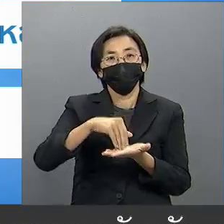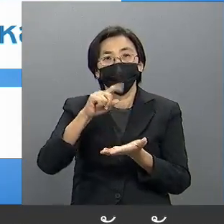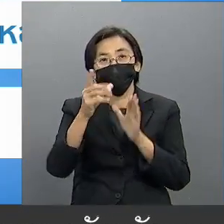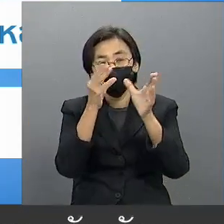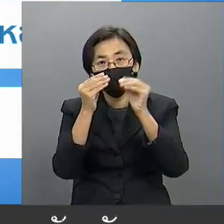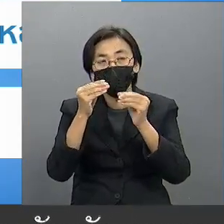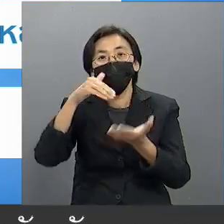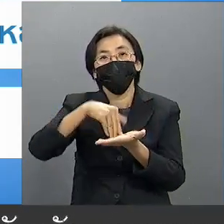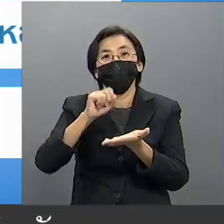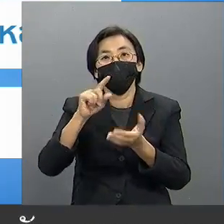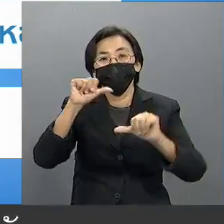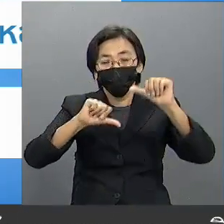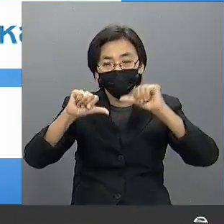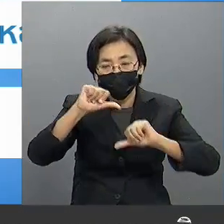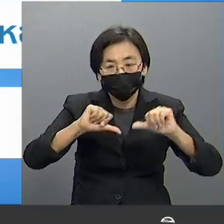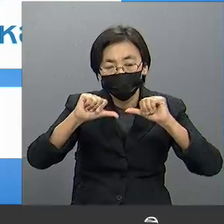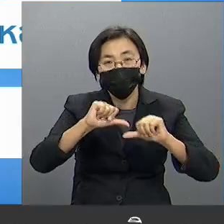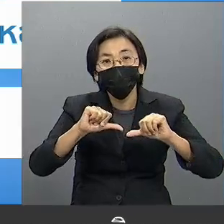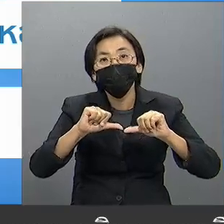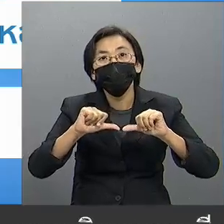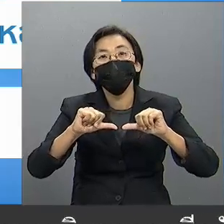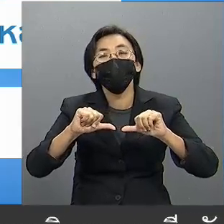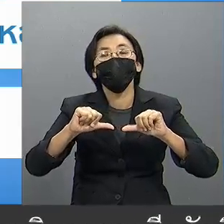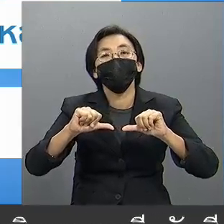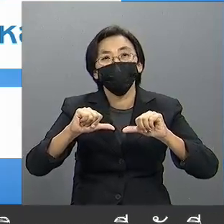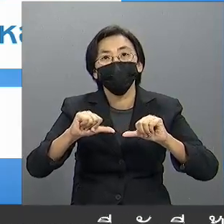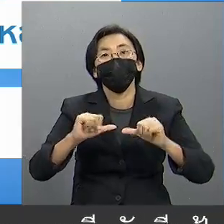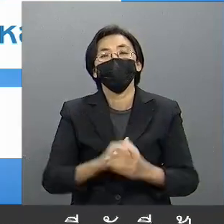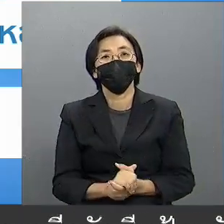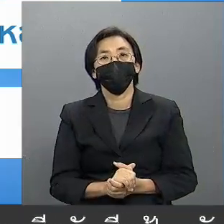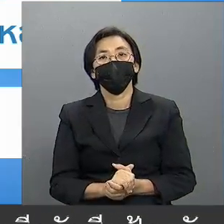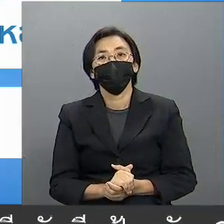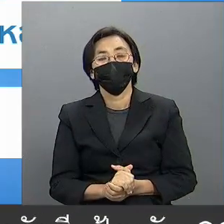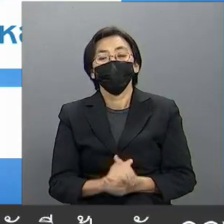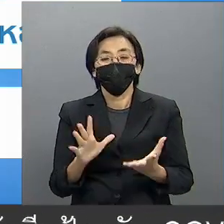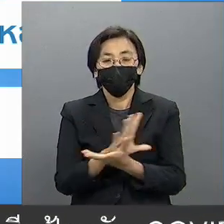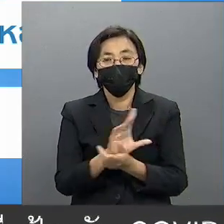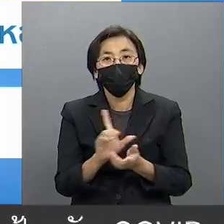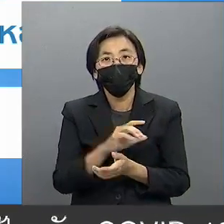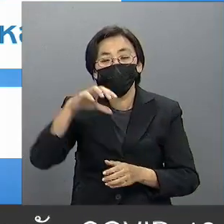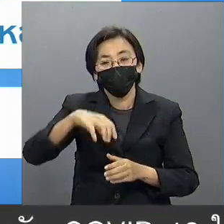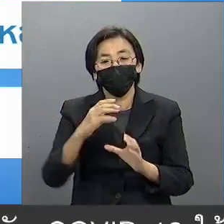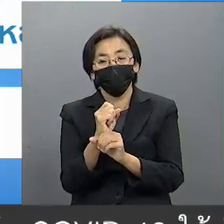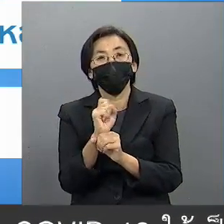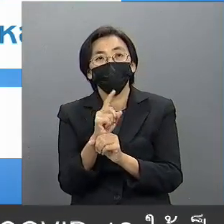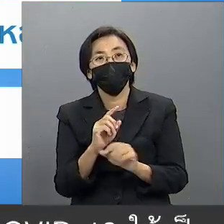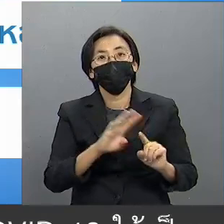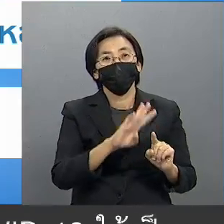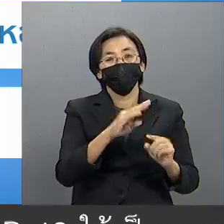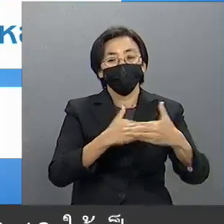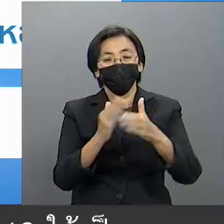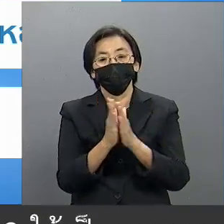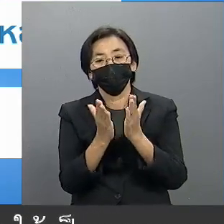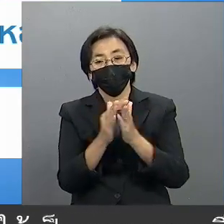วิทยาศาสตร์เพื่อการศึกษาอุทยานวิทยาศาสตร์ศูนย์วิทยาศาสตร์และวัฒนธรรมและหอศิลป์ 4ห้องสมุดสาธารณะห้อง